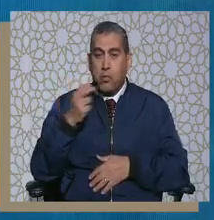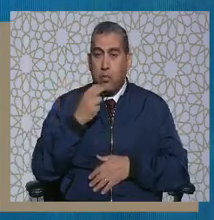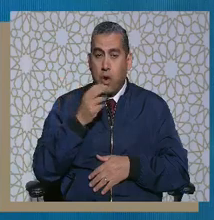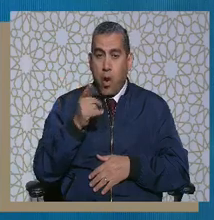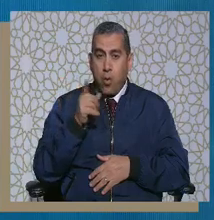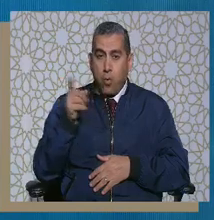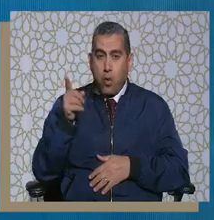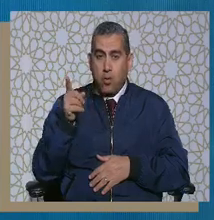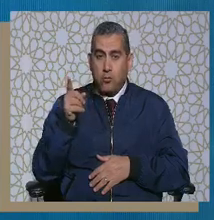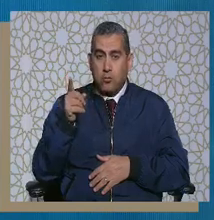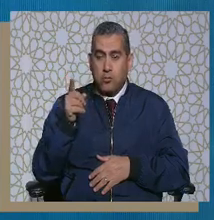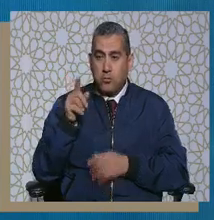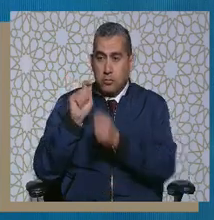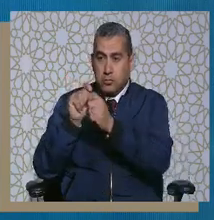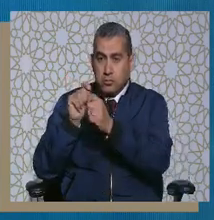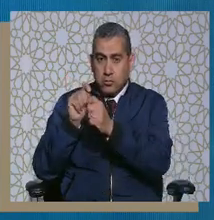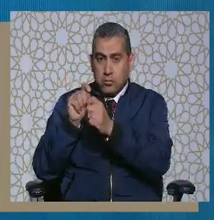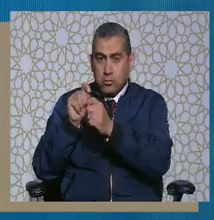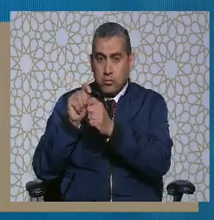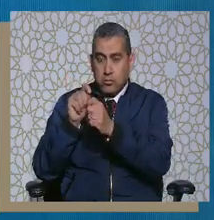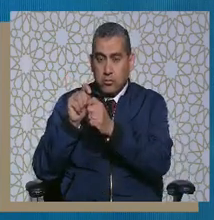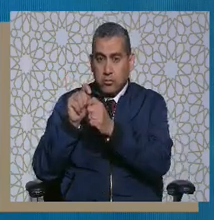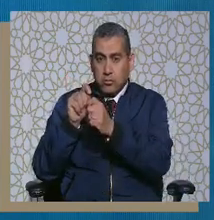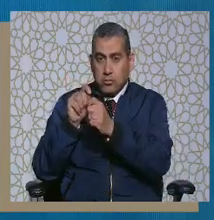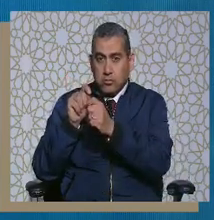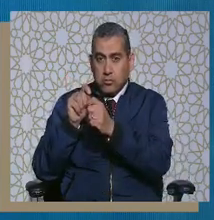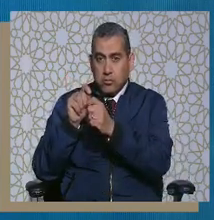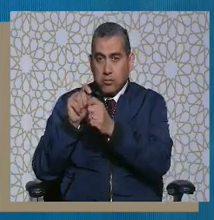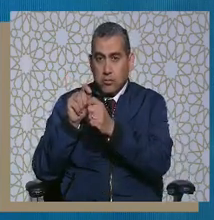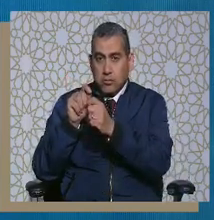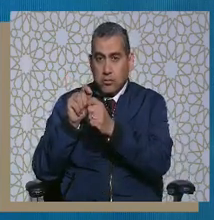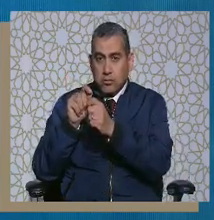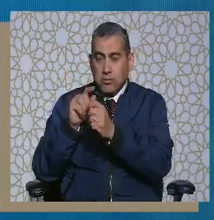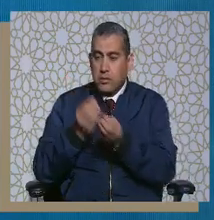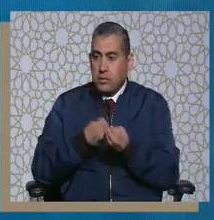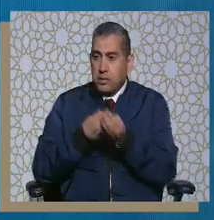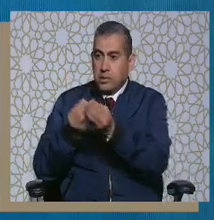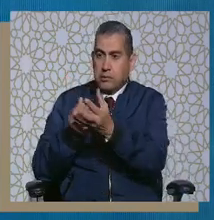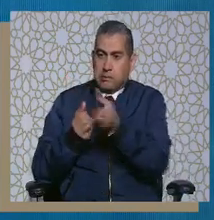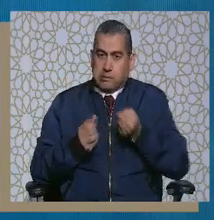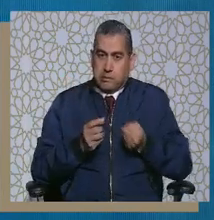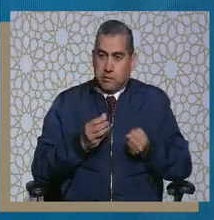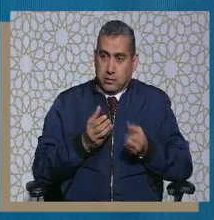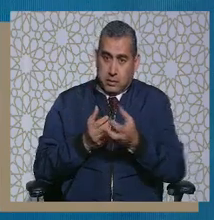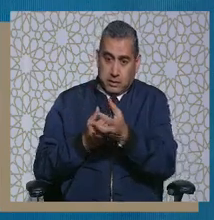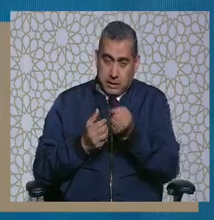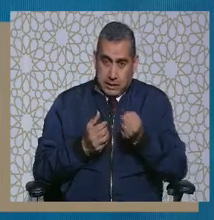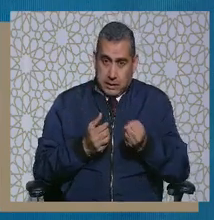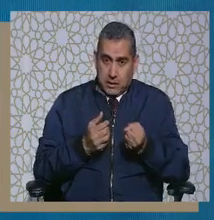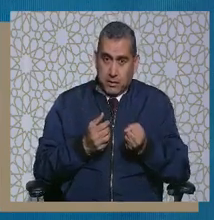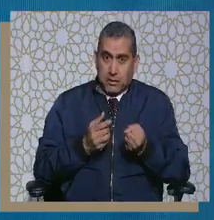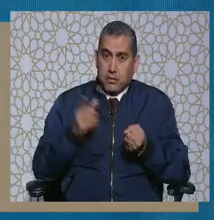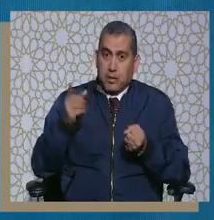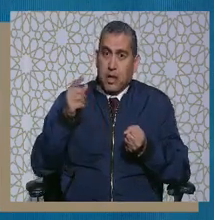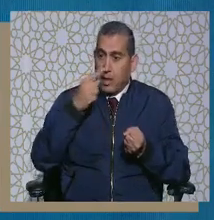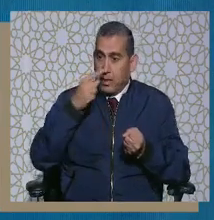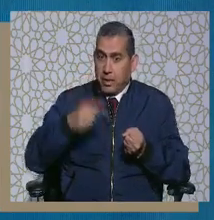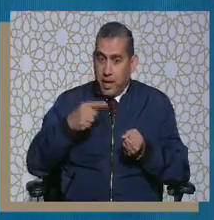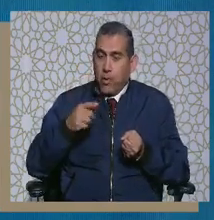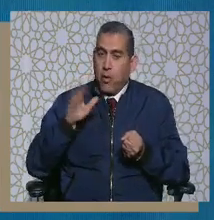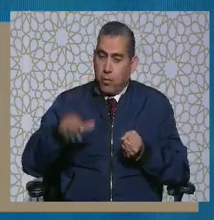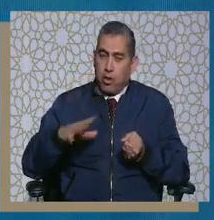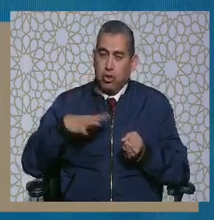مش هيتعب بان هو يتمنع عنه لانه لو اتمنع عنه لو هو متعود عليه هيقعد